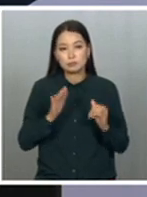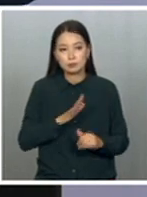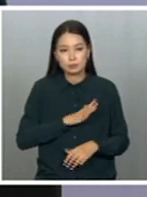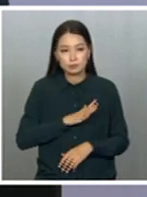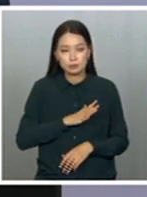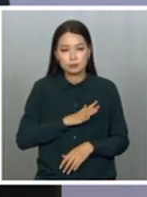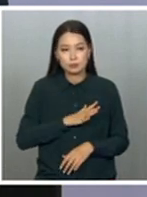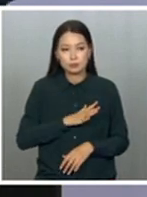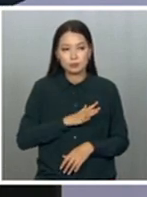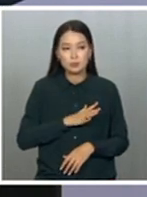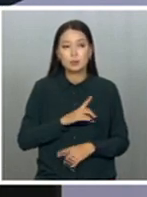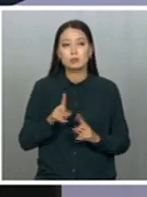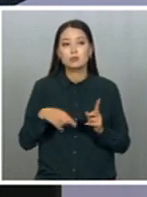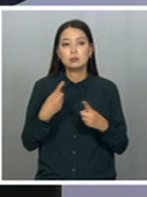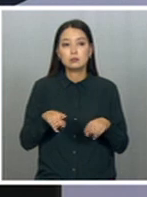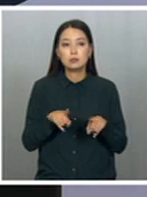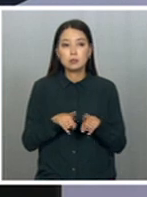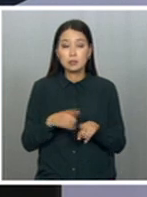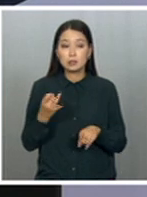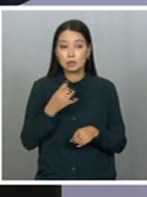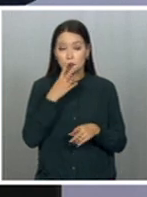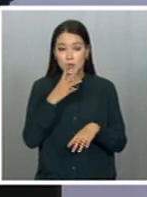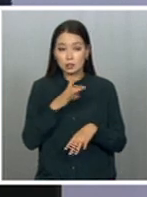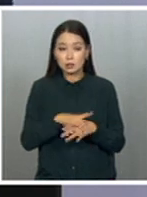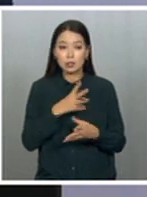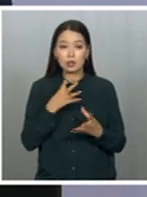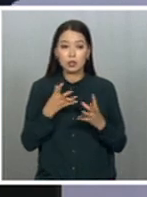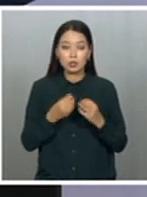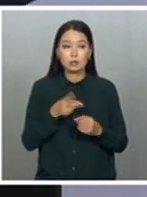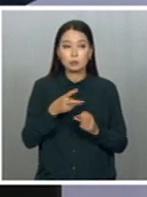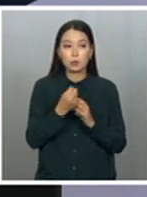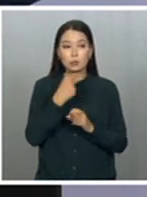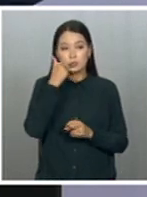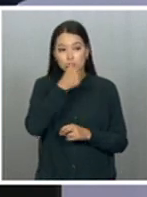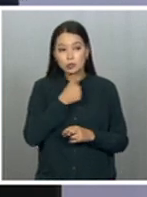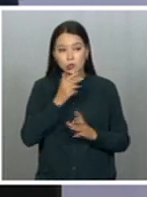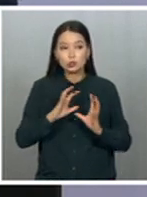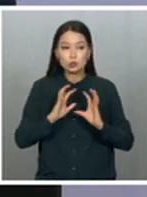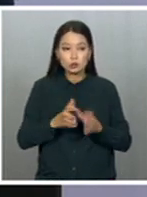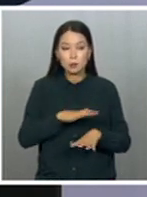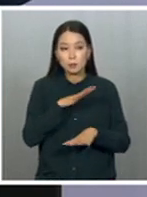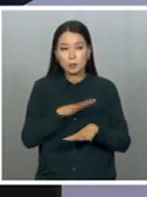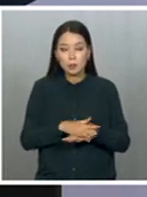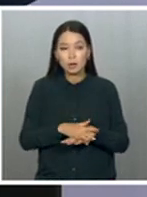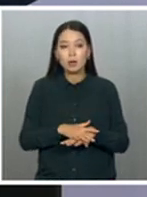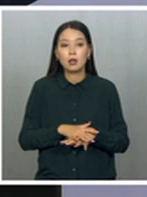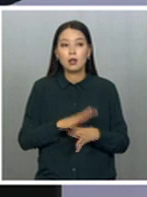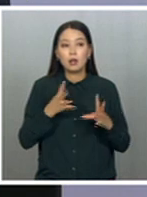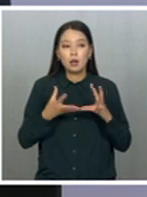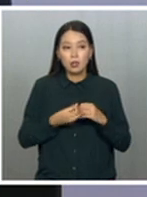асты. Және тағы да бір ірі статистикалық көрсеткіштердің бірі, 2012 жылы Дүниежүзілік банктің рейтингісі